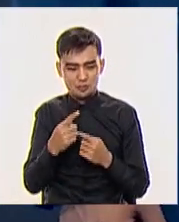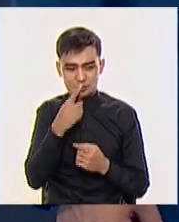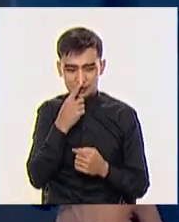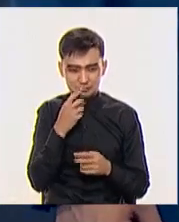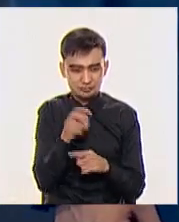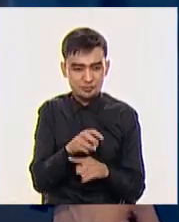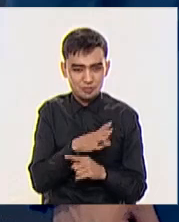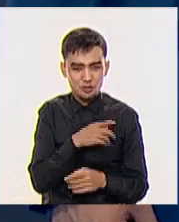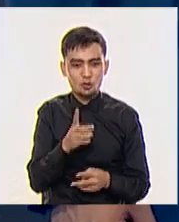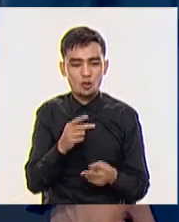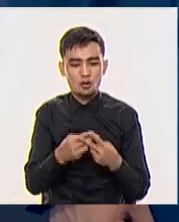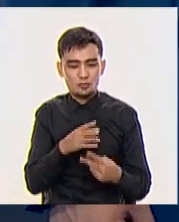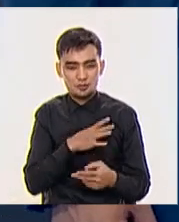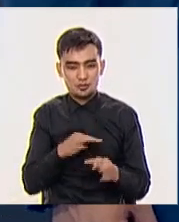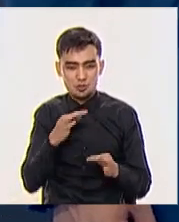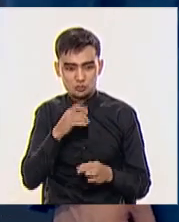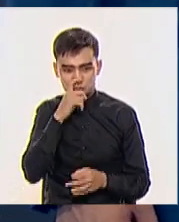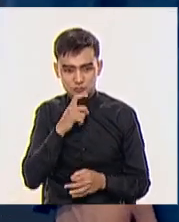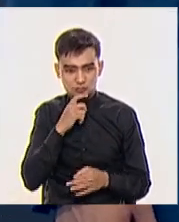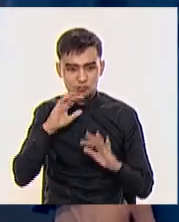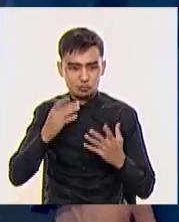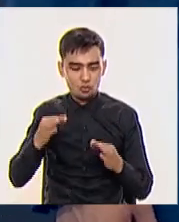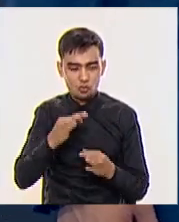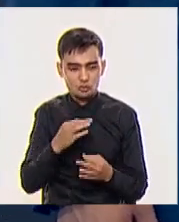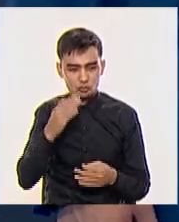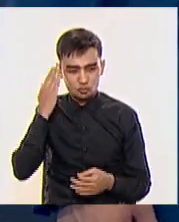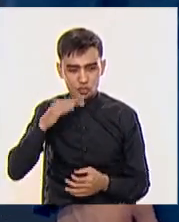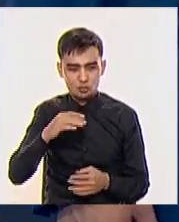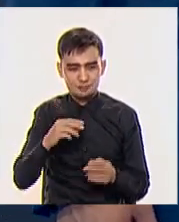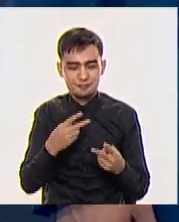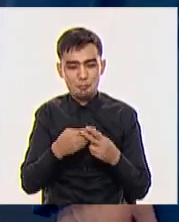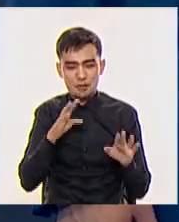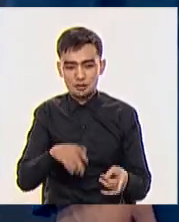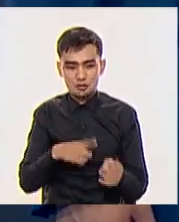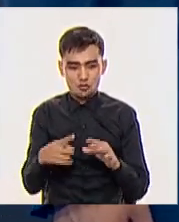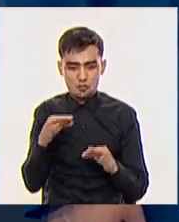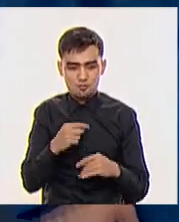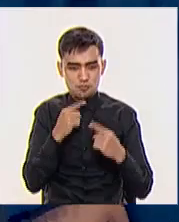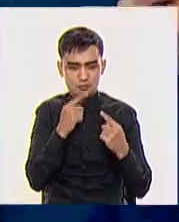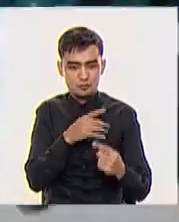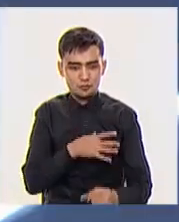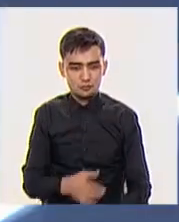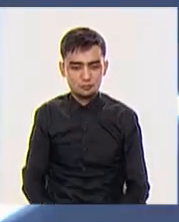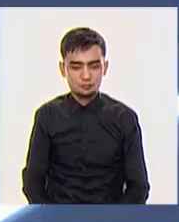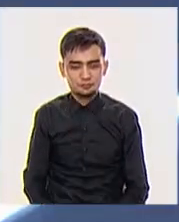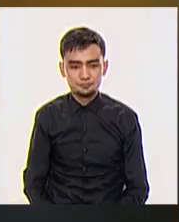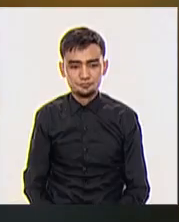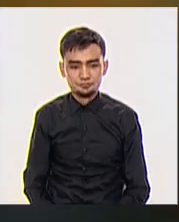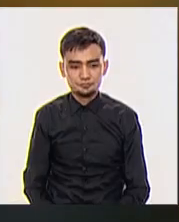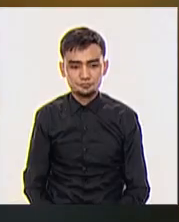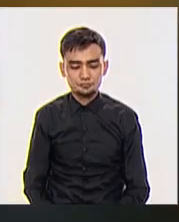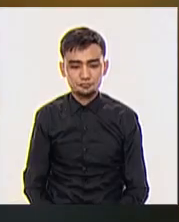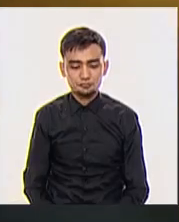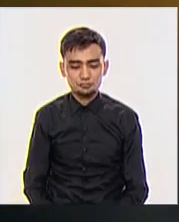мында жазасын өтөп жаткан жакындарын түсүнүксүз жагдайда өзгө мекемеге ауыстыргалы жатыр деп каршылык көрсөтүүдө.